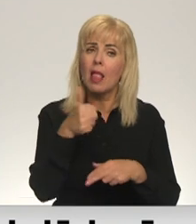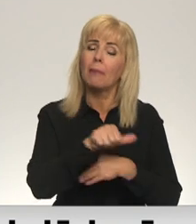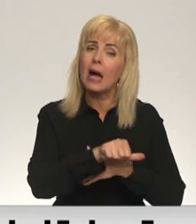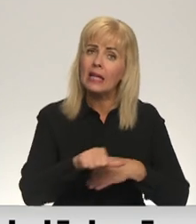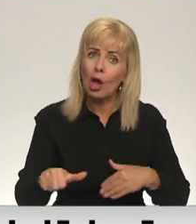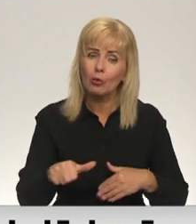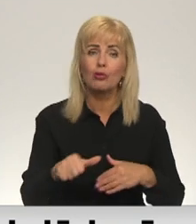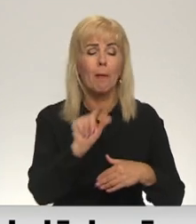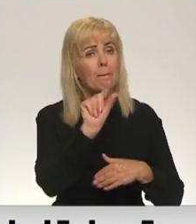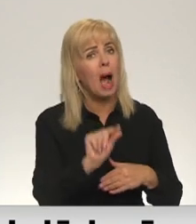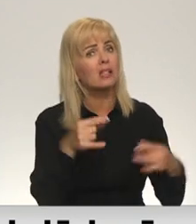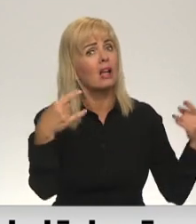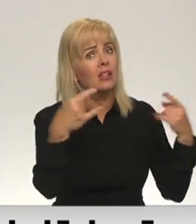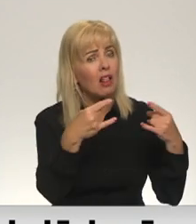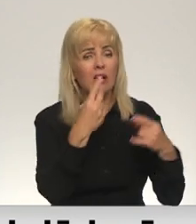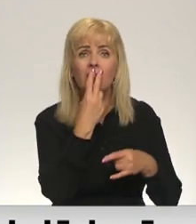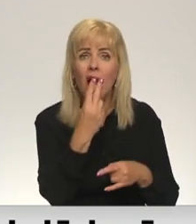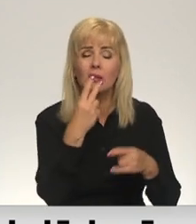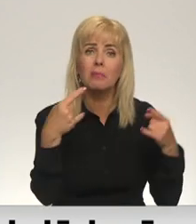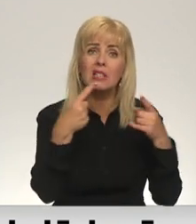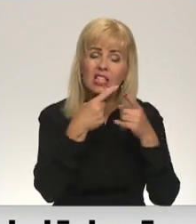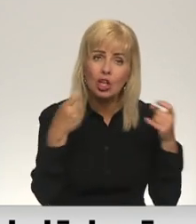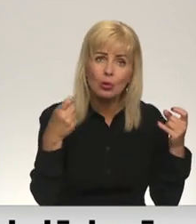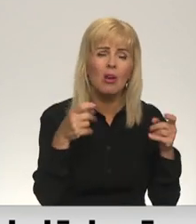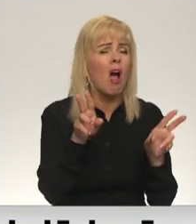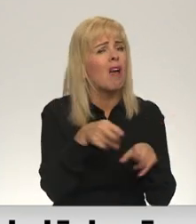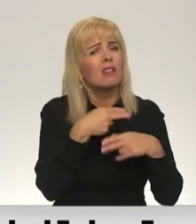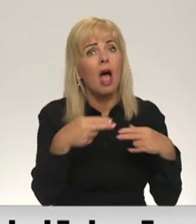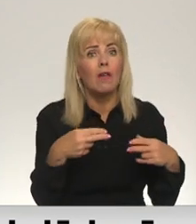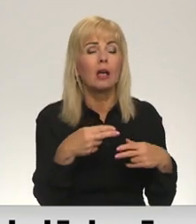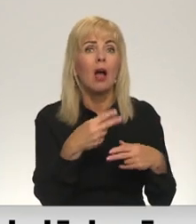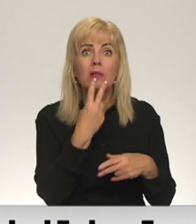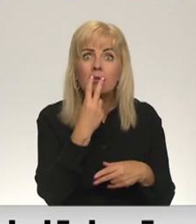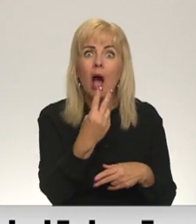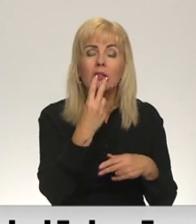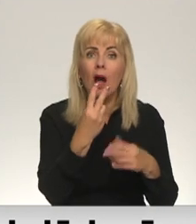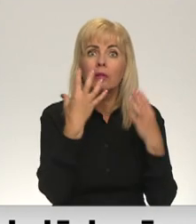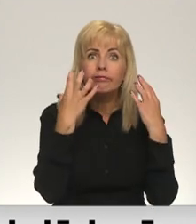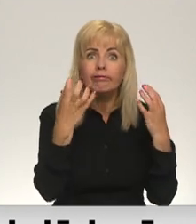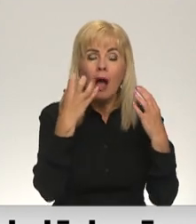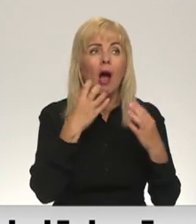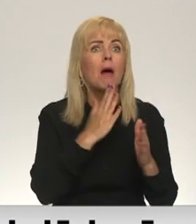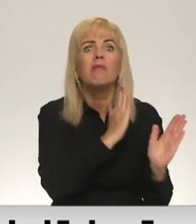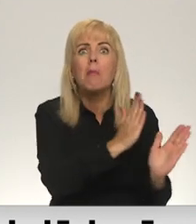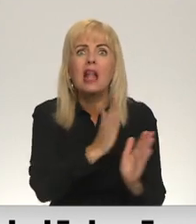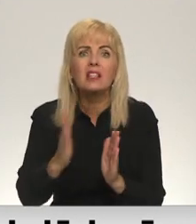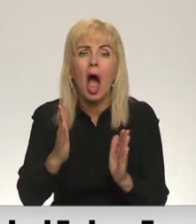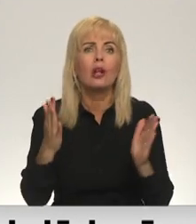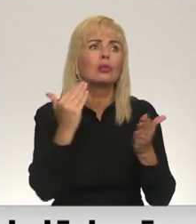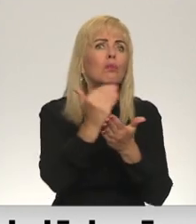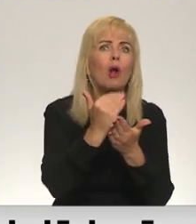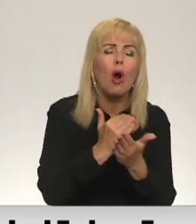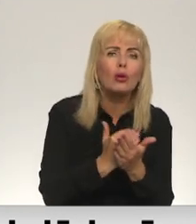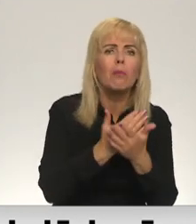tomēr televīziju un teiksim ziņas, nevajag tā, ka mēs skatāmies nepārtraukt visus raidījumus, visus